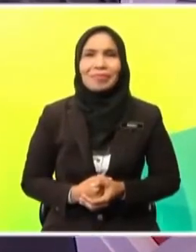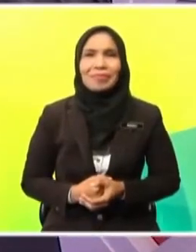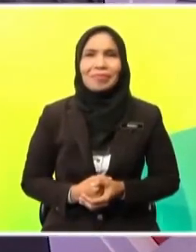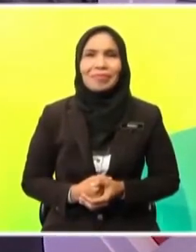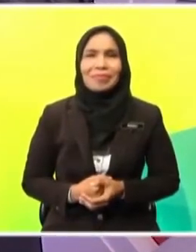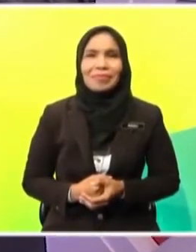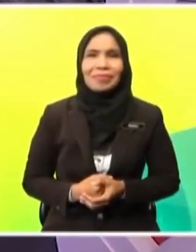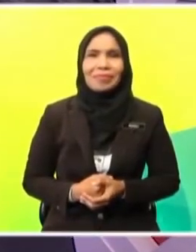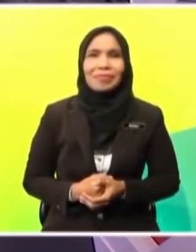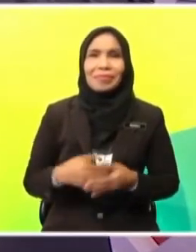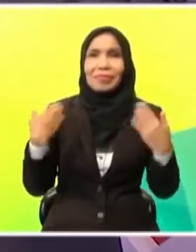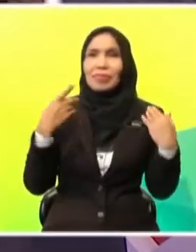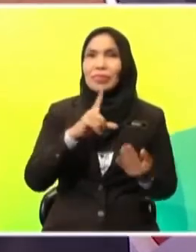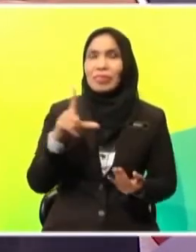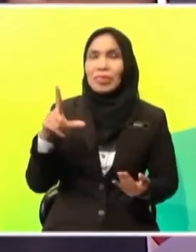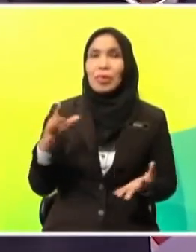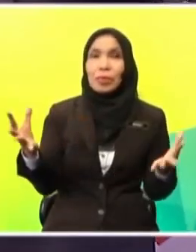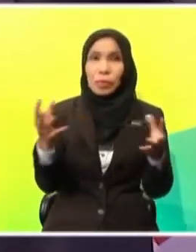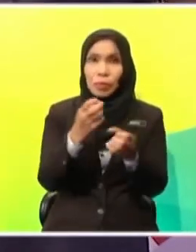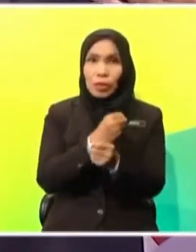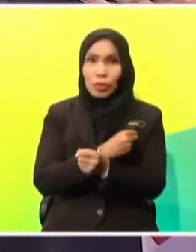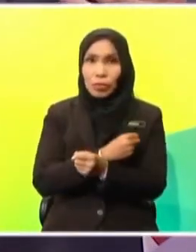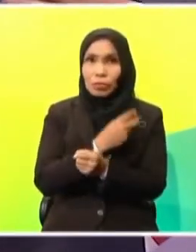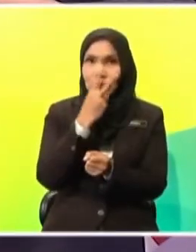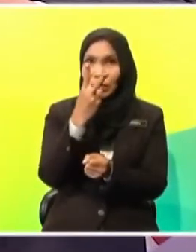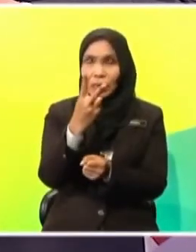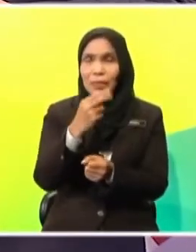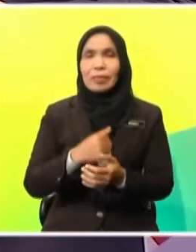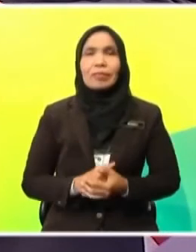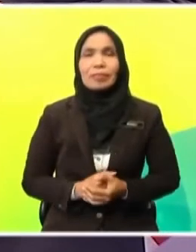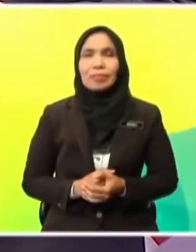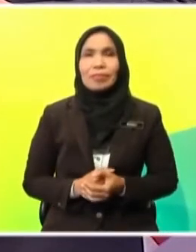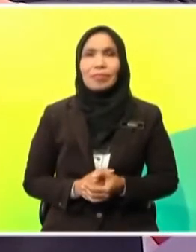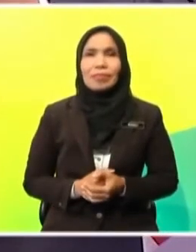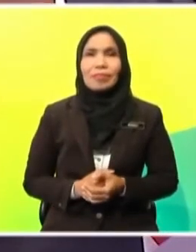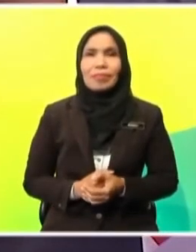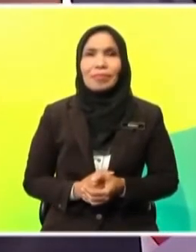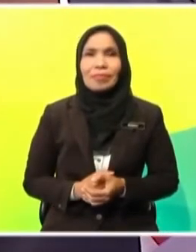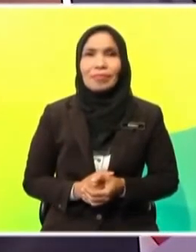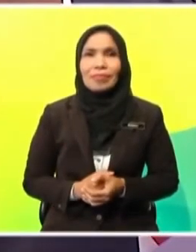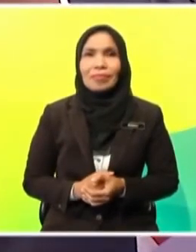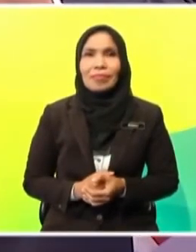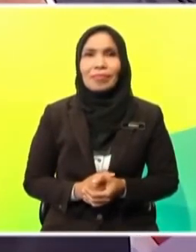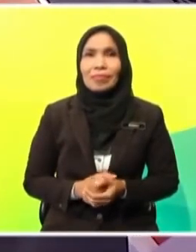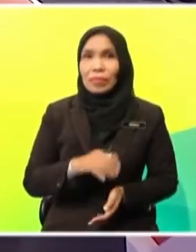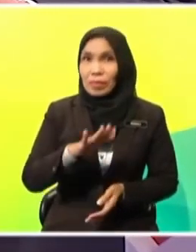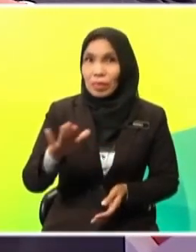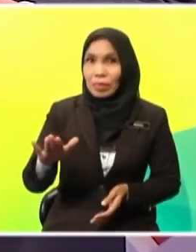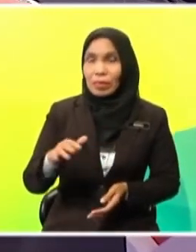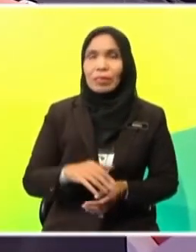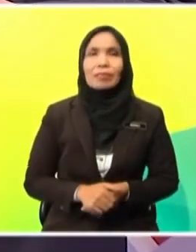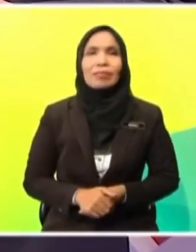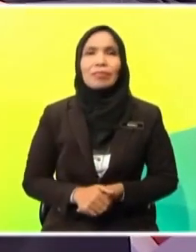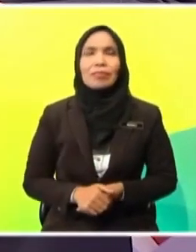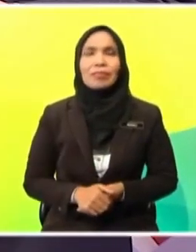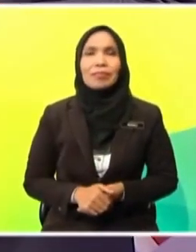terakhir nih adalah q-p mau melihat atur maju itu mau melihat sama ada anak-anak muridnya bumi tak diuji dengan